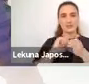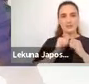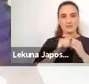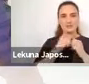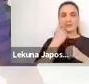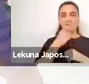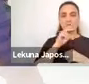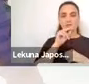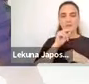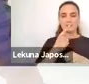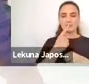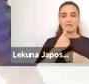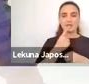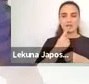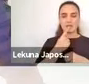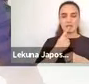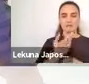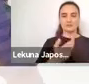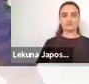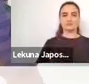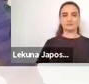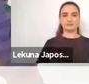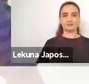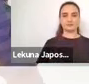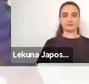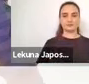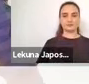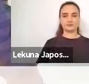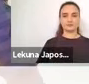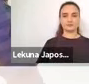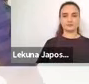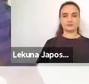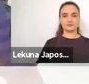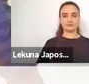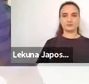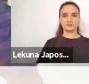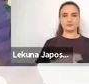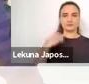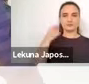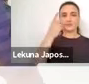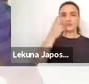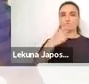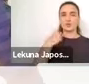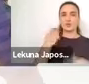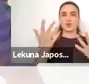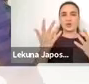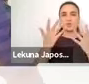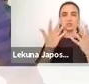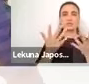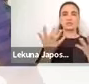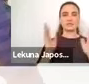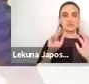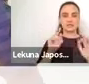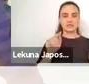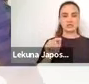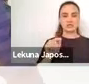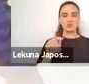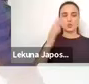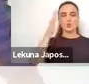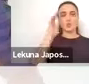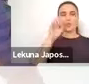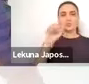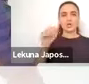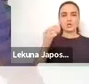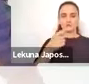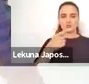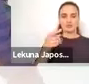მეტყველება, ენა, რა ვიცი, ვიზუალური სივრცითი უნარები, ნატიფი მოტორიკა, თუ ნებისმიერი რა,